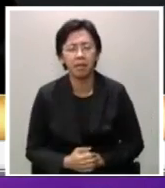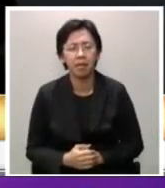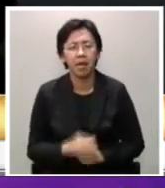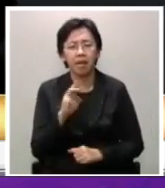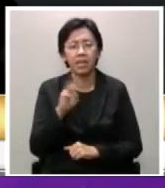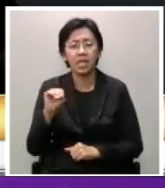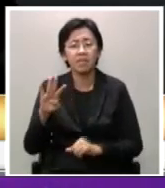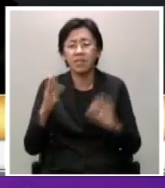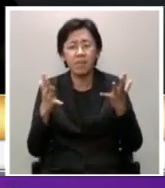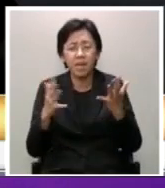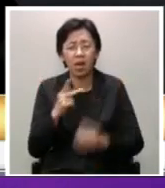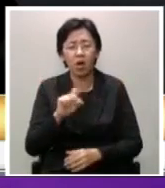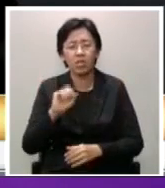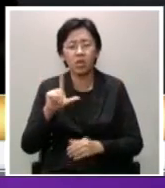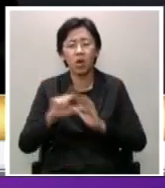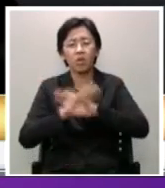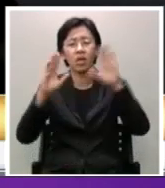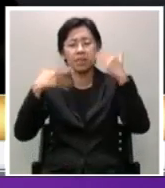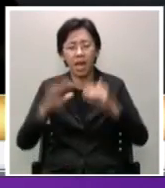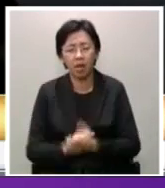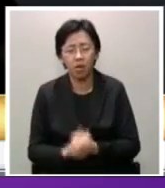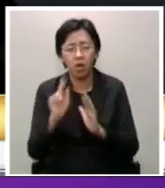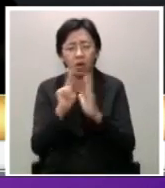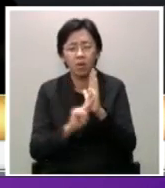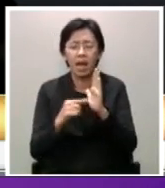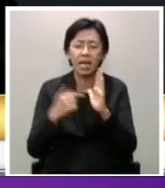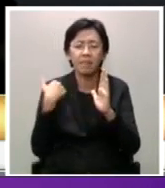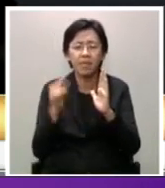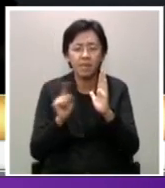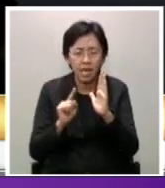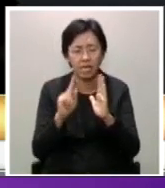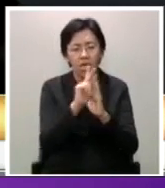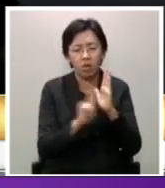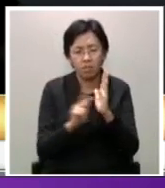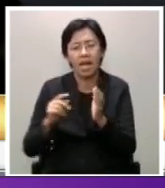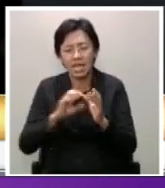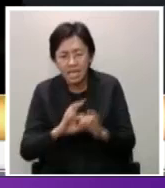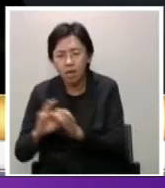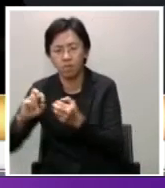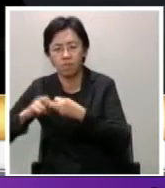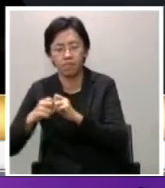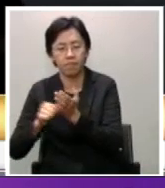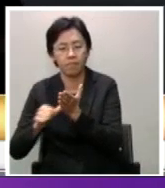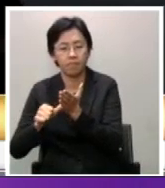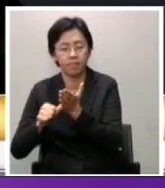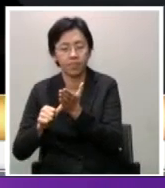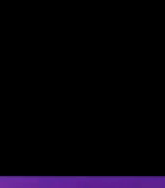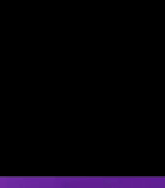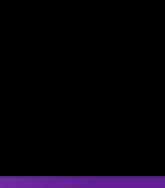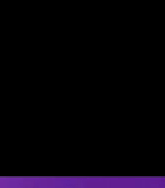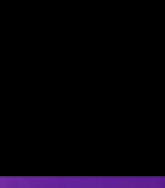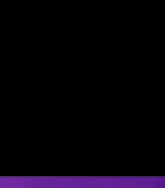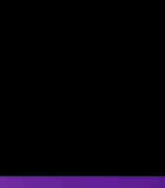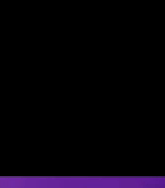44วันนี้ก็ไม่มีแล้วขชก็เลิกพิจารณาแล้วกฎหมายบางฉบับก็มีใช้เพื่ออะไรเพื่อจัดการแก้ปัญหาและการแก้ปัญหามาตรา44ไม่ใช่อยู่ดี